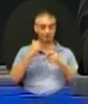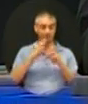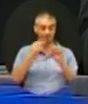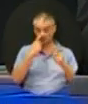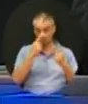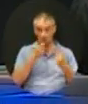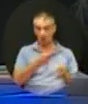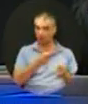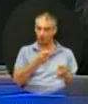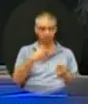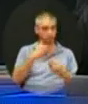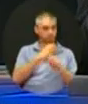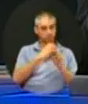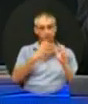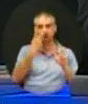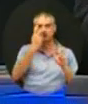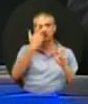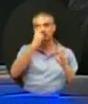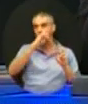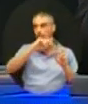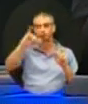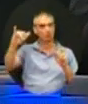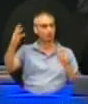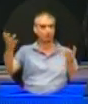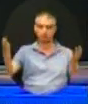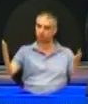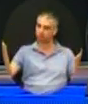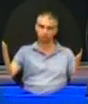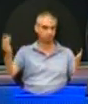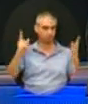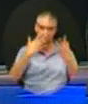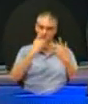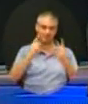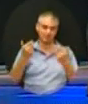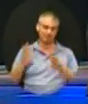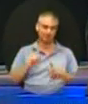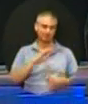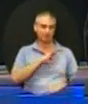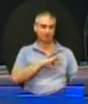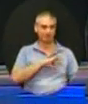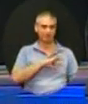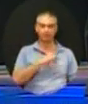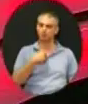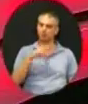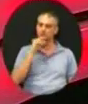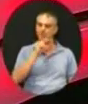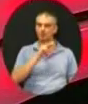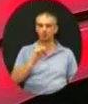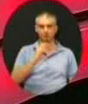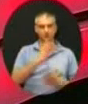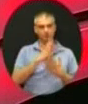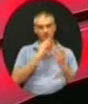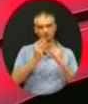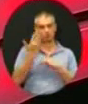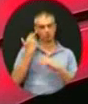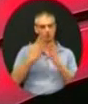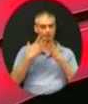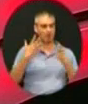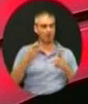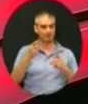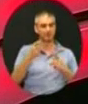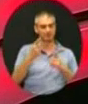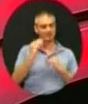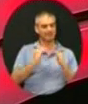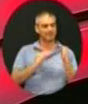בכוח לטווח של 20 30 שנה לא ברור מי מי יפסיד ומי ירויח בוא בוא נדבר על הסוגיה שעסקנו בה קודם בהרחבה וזה